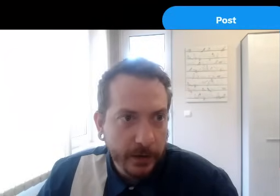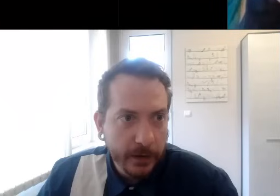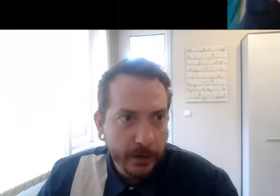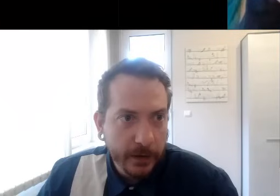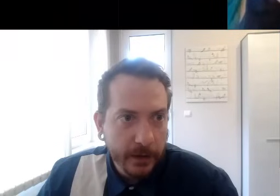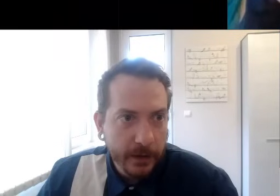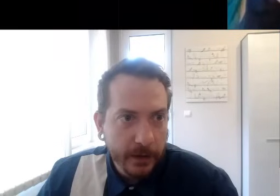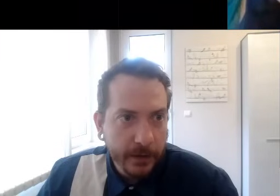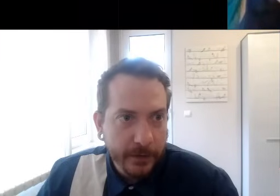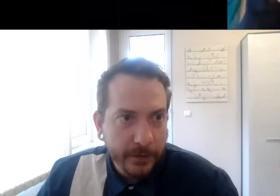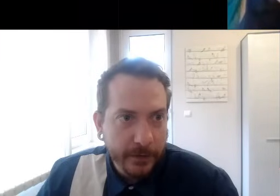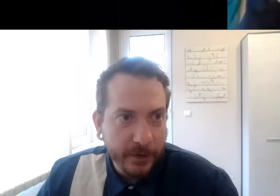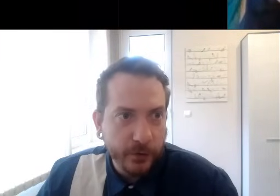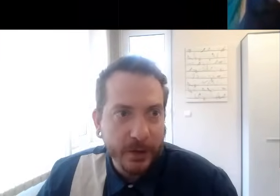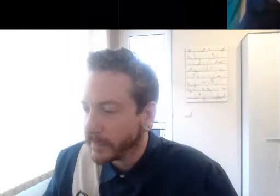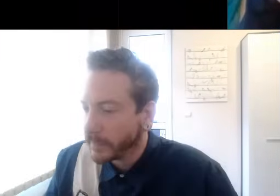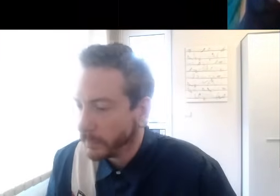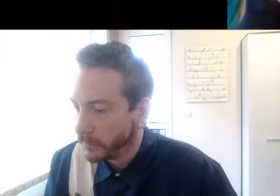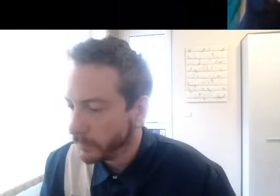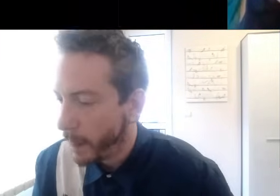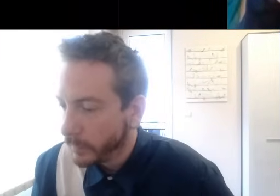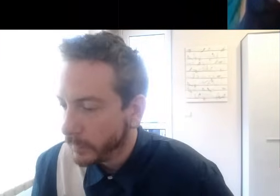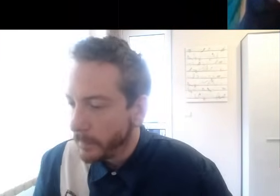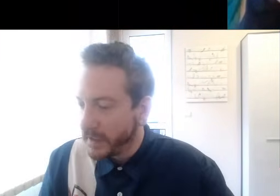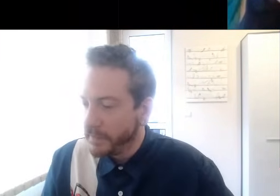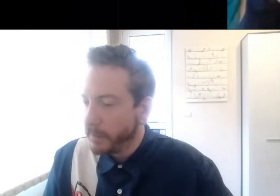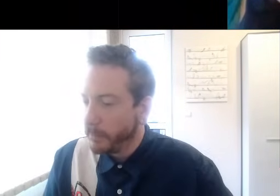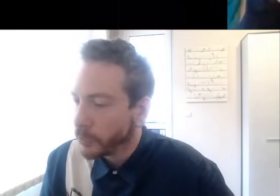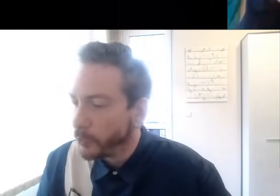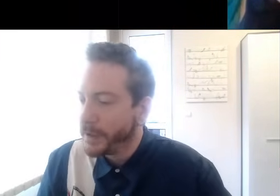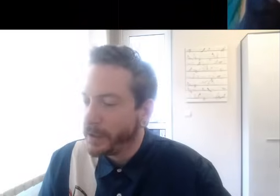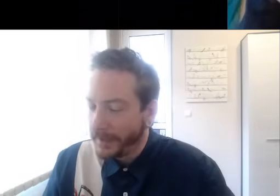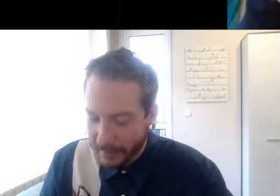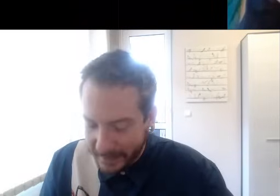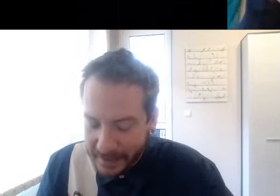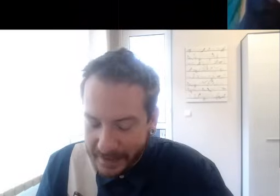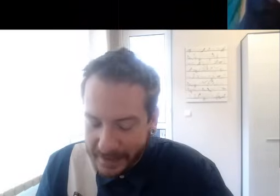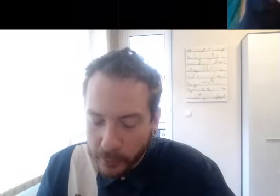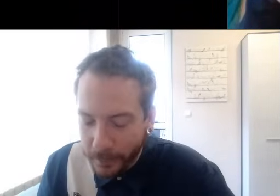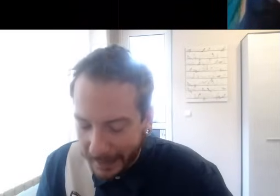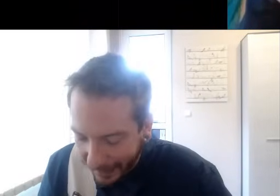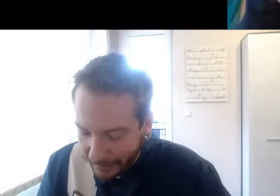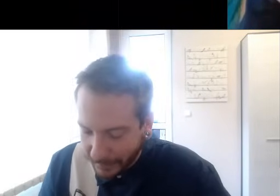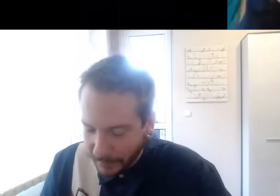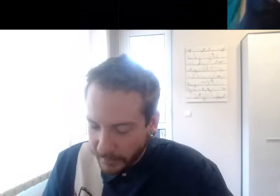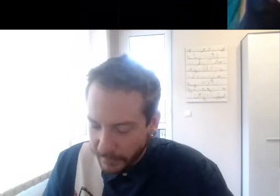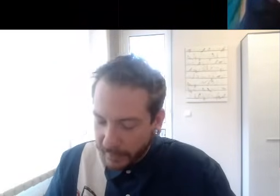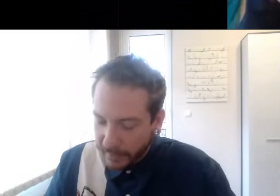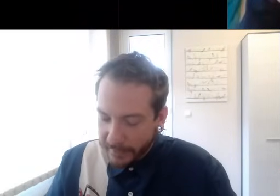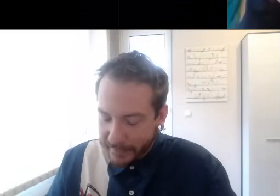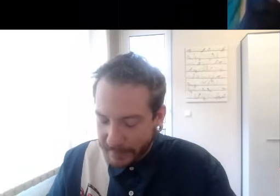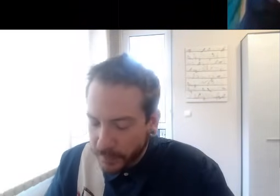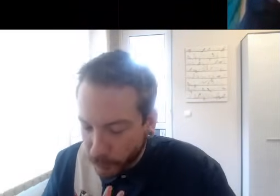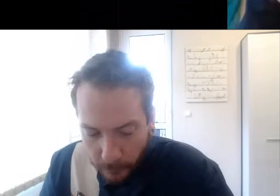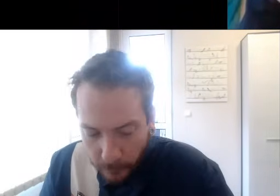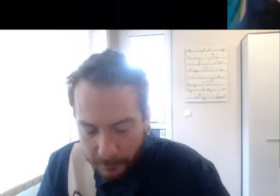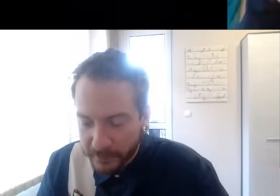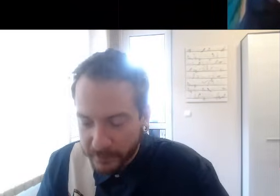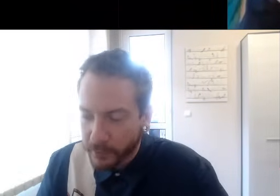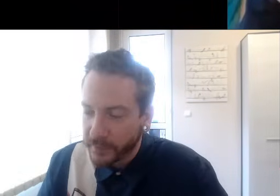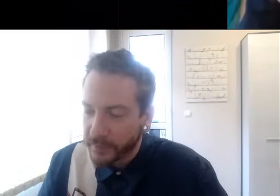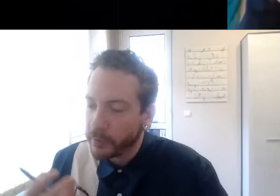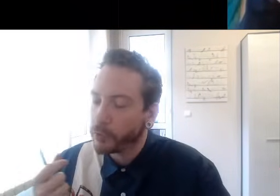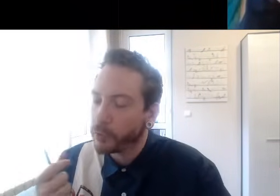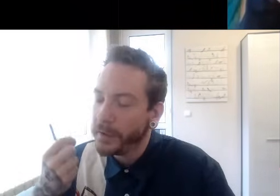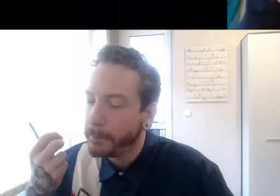c'est celui qui commet l'acte. Bien évidemment que celui qui commet l'acte, c'est le fautif numéro 1 parce que c'est celui